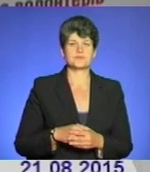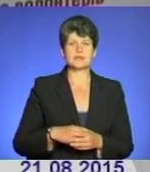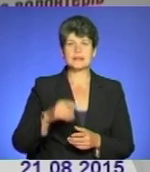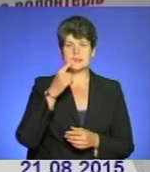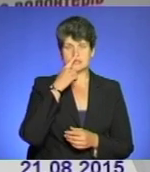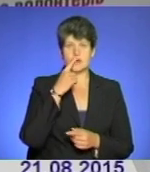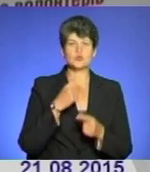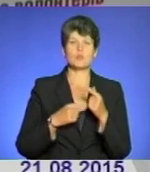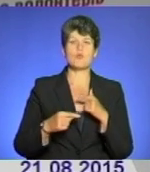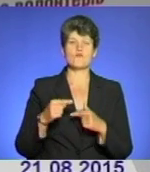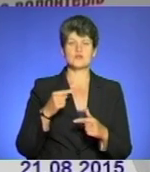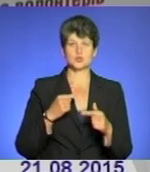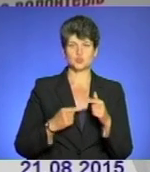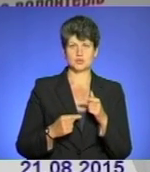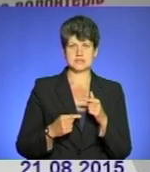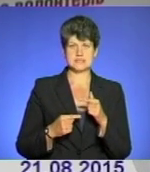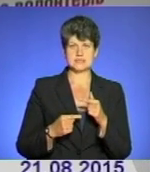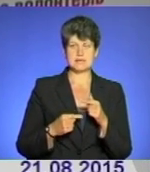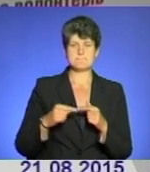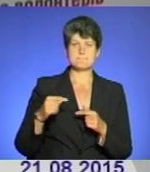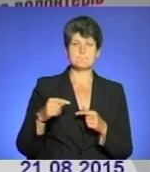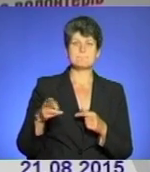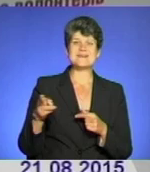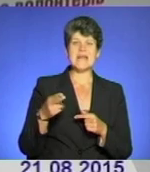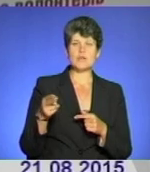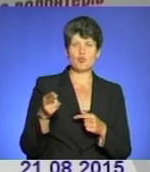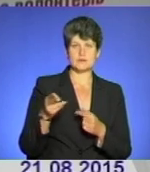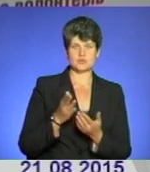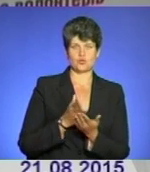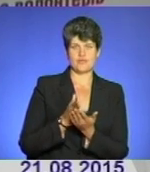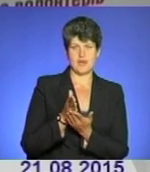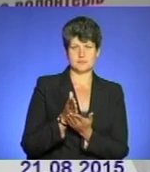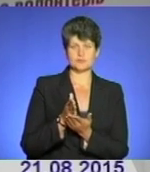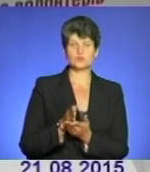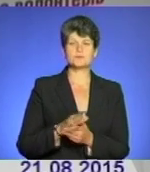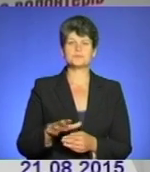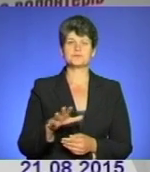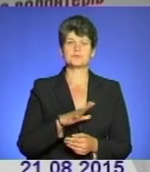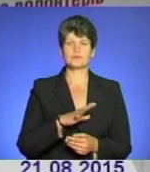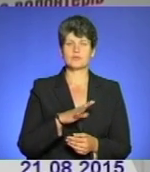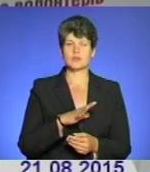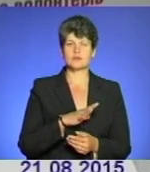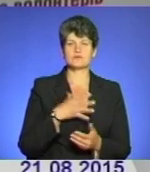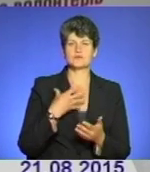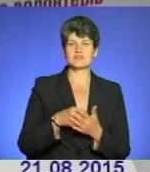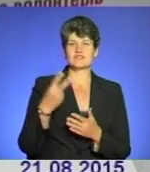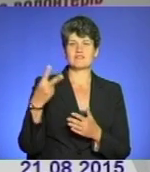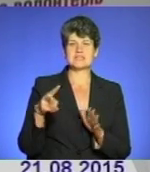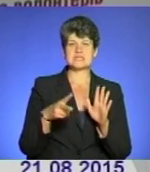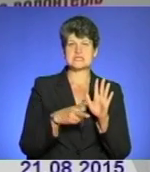Нещодавно повернулися і з маріупольського напрямку, відвідали своїх